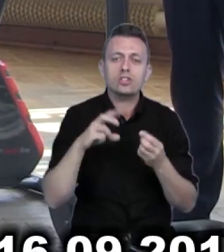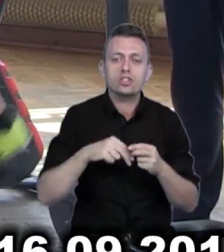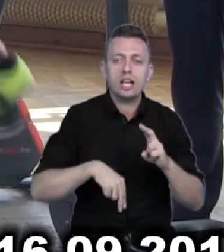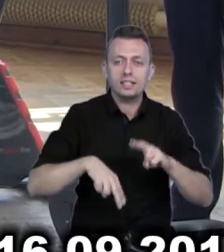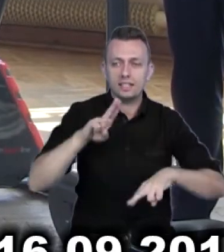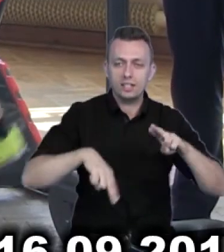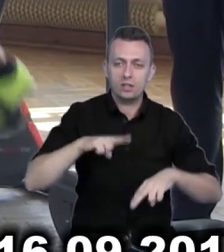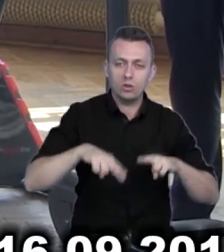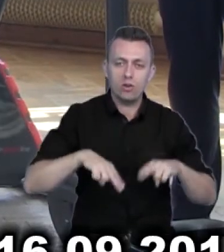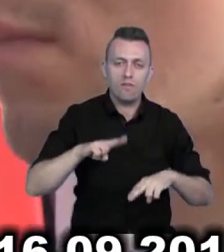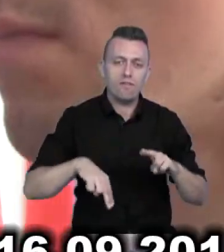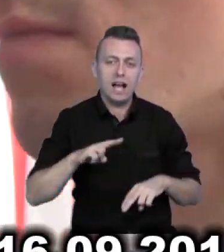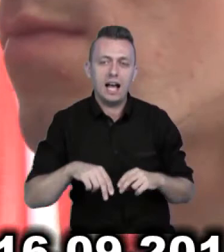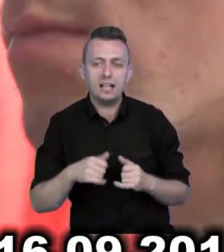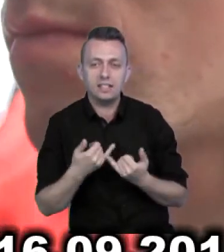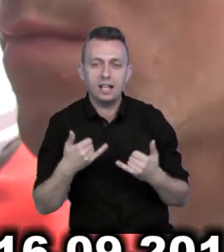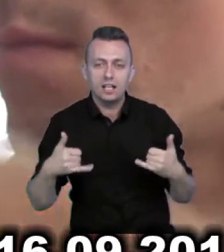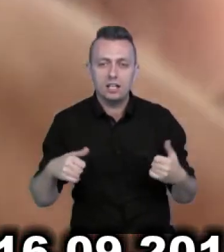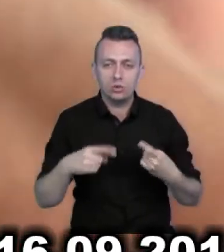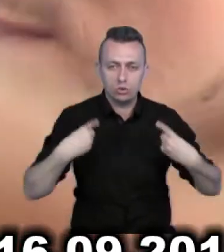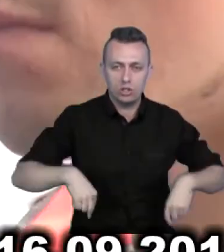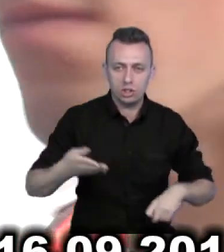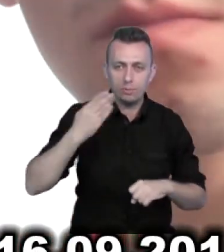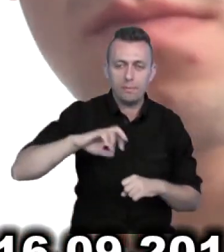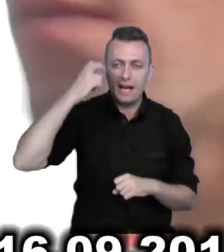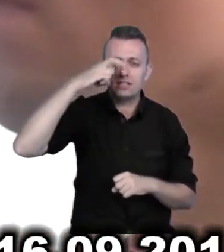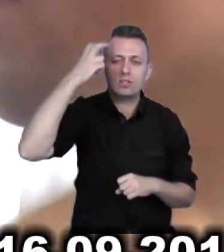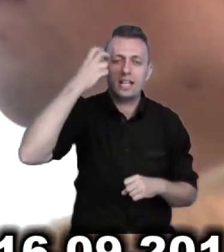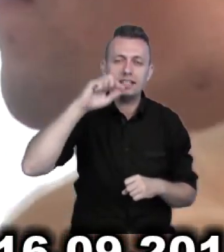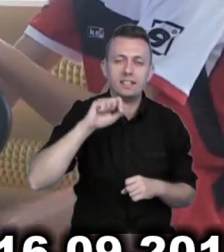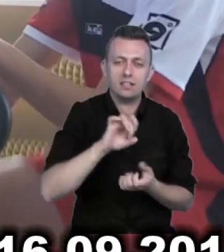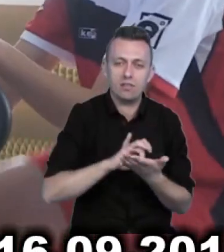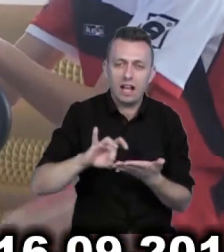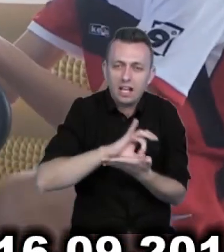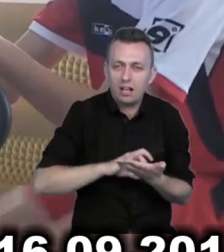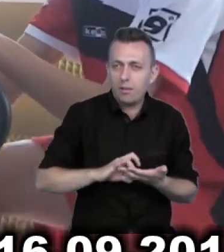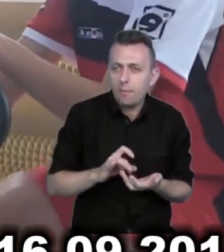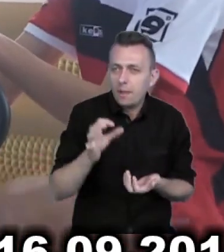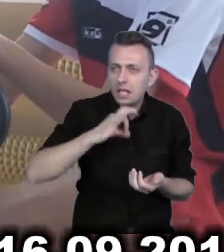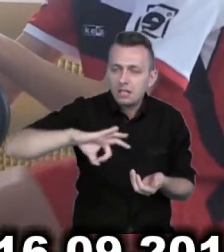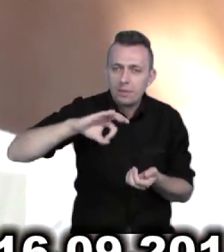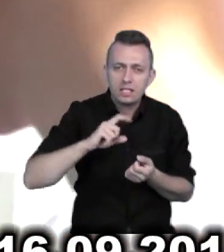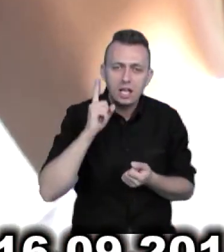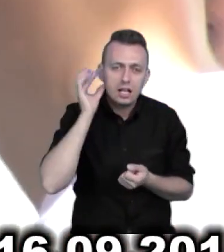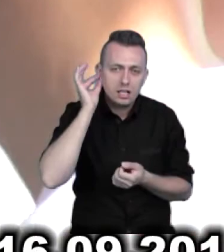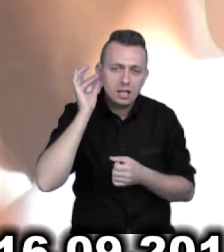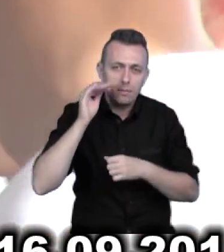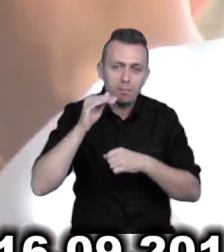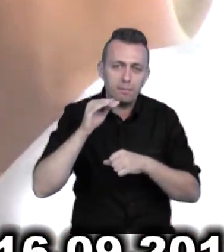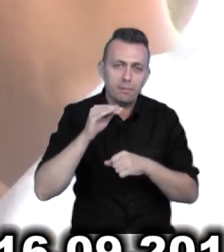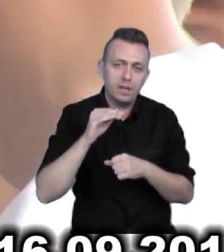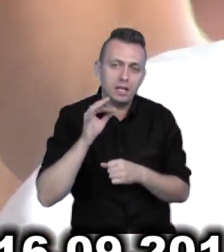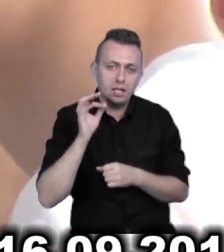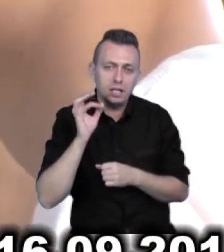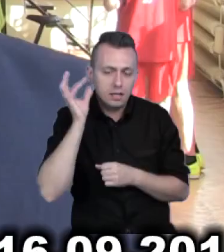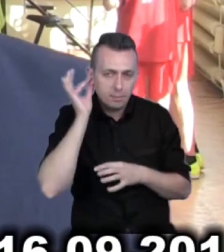podkreślała pani Ania tu przed chwilą, duże zainteresowanie mieszkańców gminy, szczególnie pań. I później ta siłownia, czy Centrum Aktywności